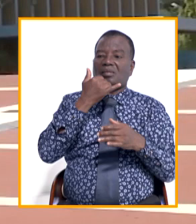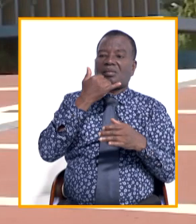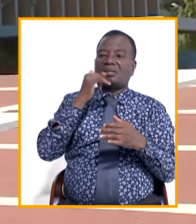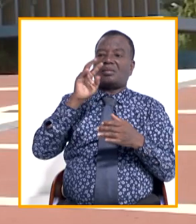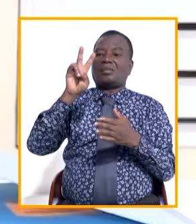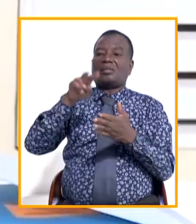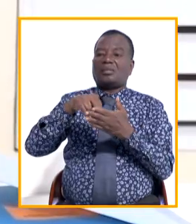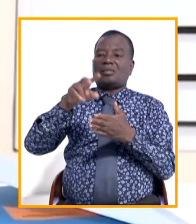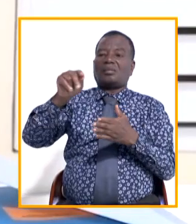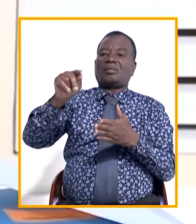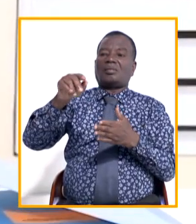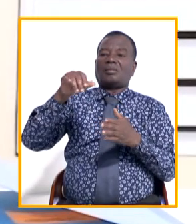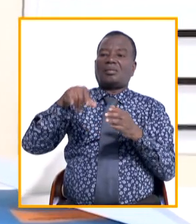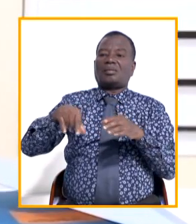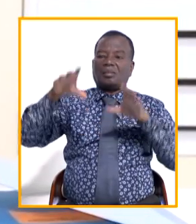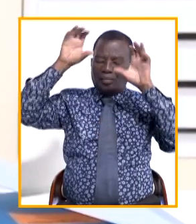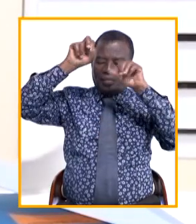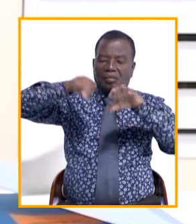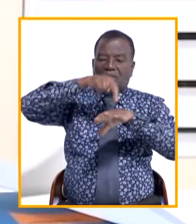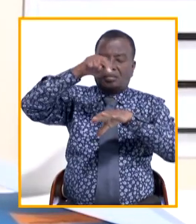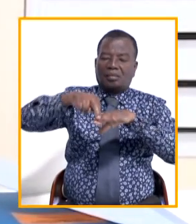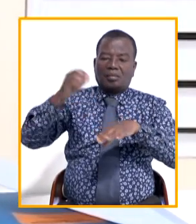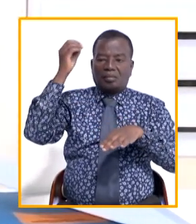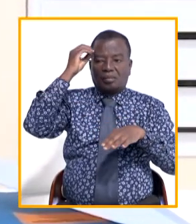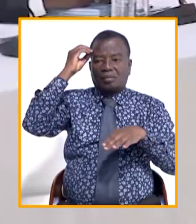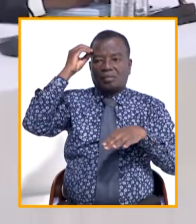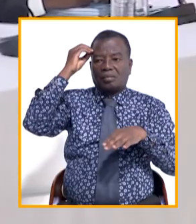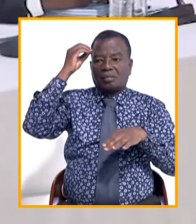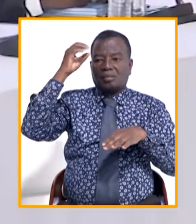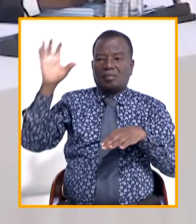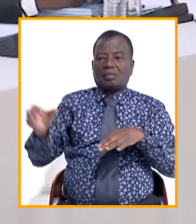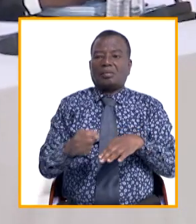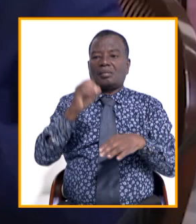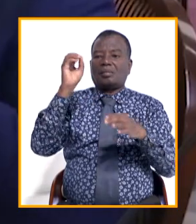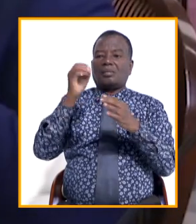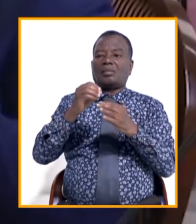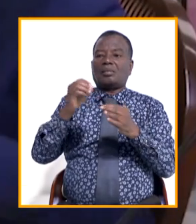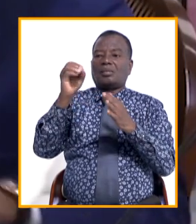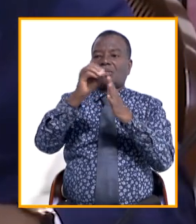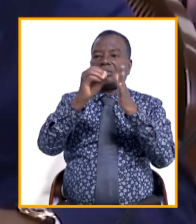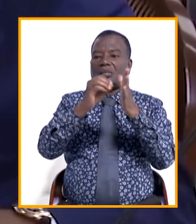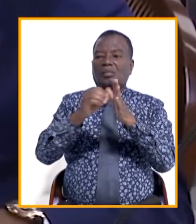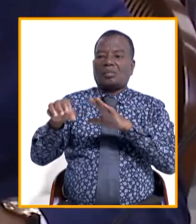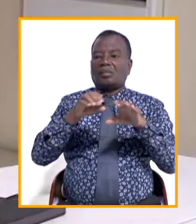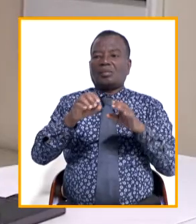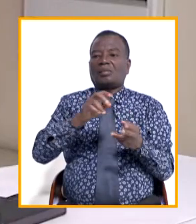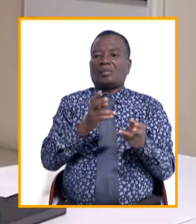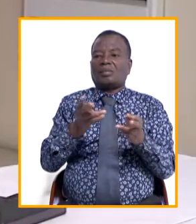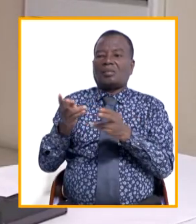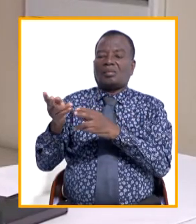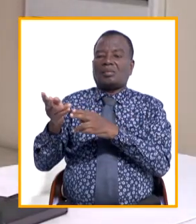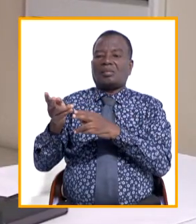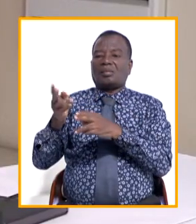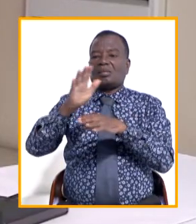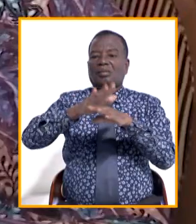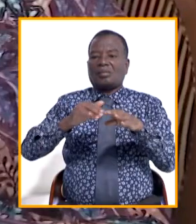en 2020 que le président de la République, Alassane Ouattara, prend une ordonnance qui fait de la transhumance